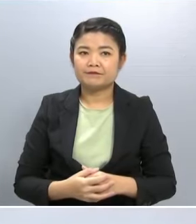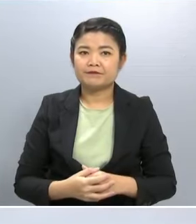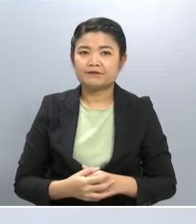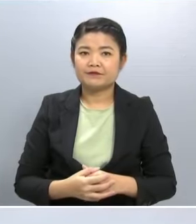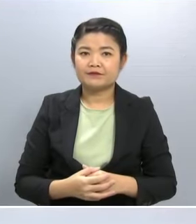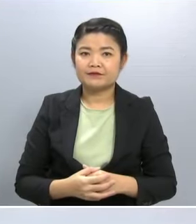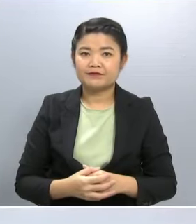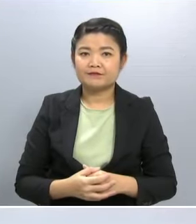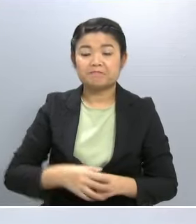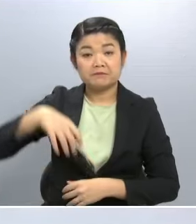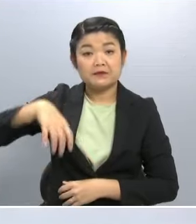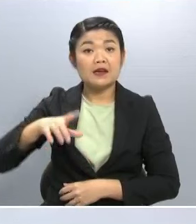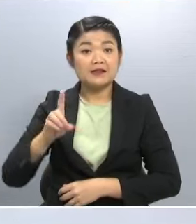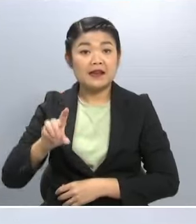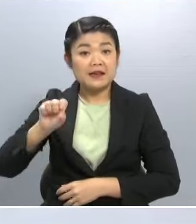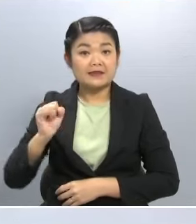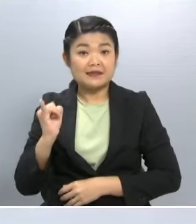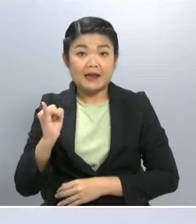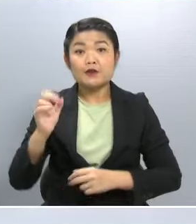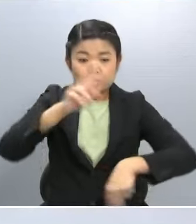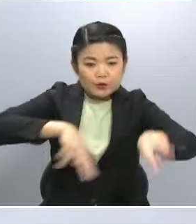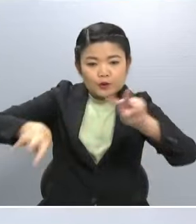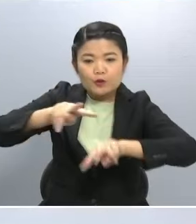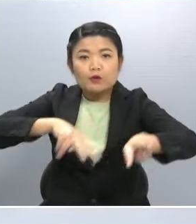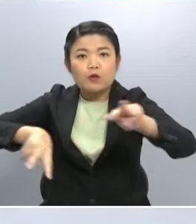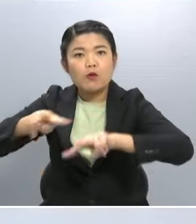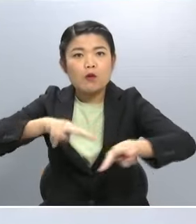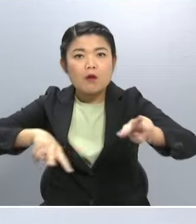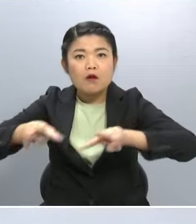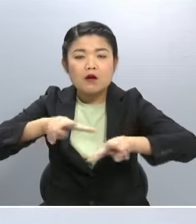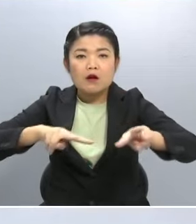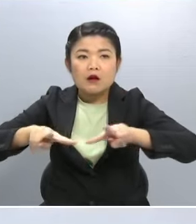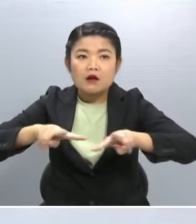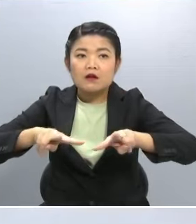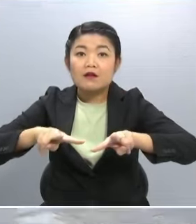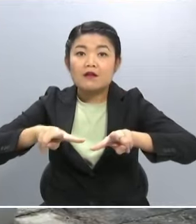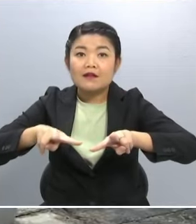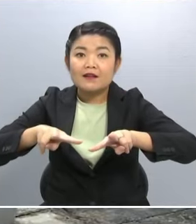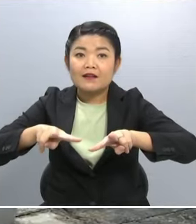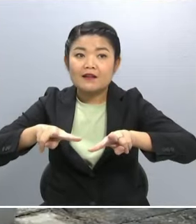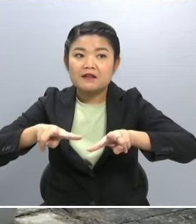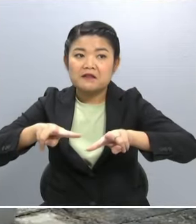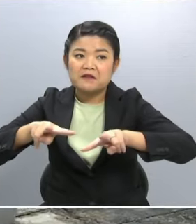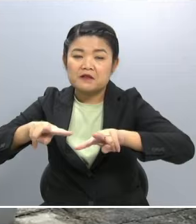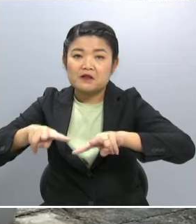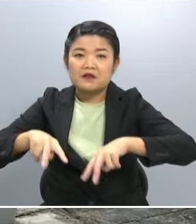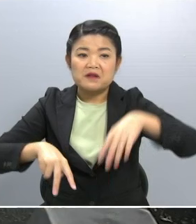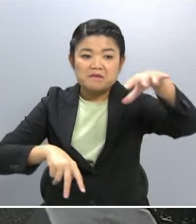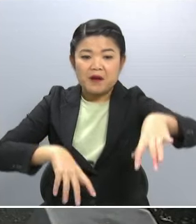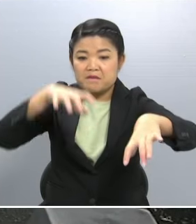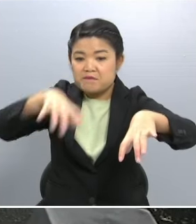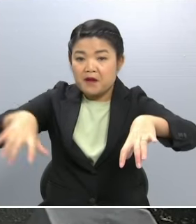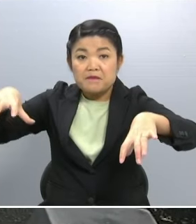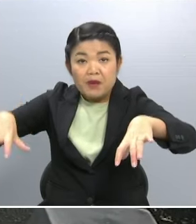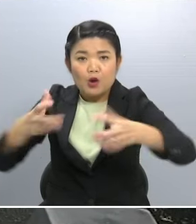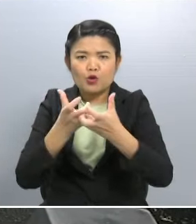DSIเนี่ยเขาได้มีการไปตรวจสอบนะฮะไปตรวจสอบก็คือเป็นเปิดปฏิบัติการนะครับลุยตรวจค้นเพื่ออายัตทรัพย์สิน